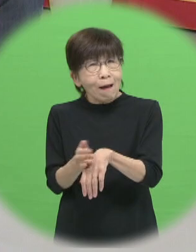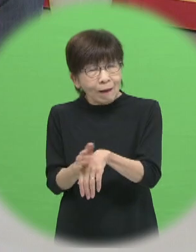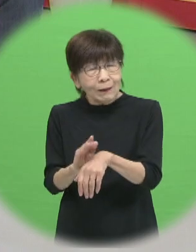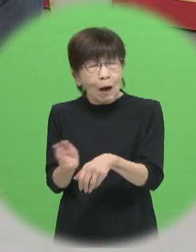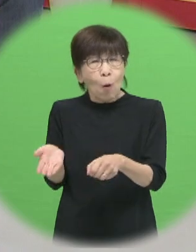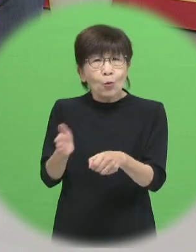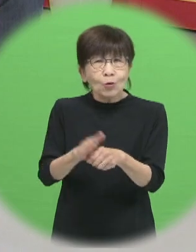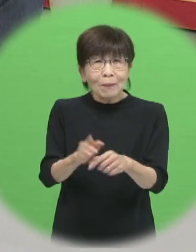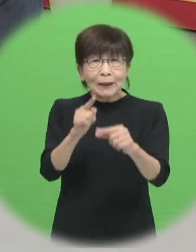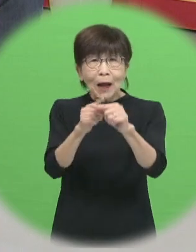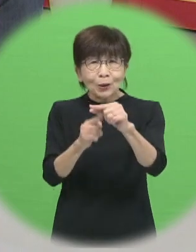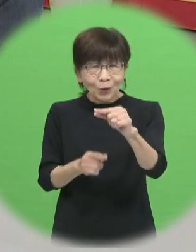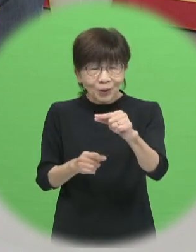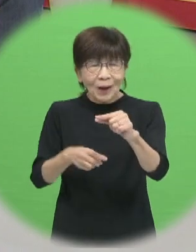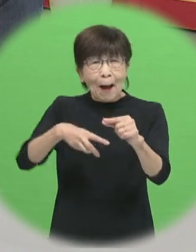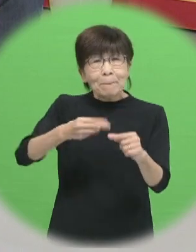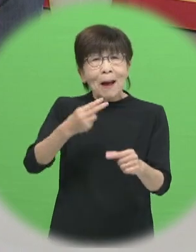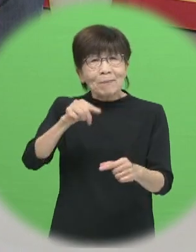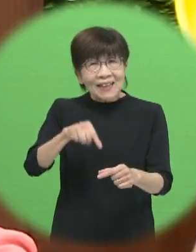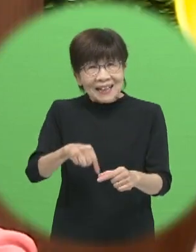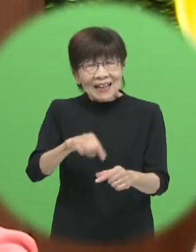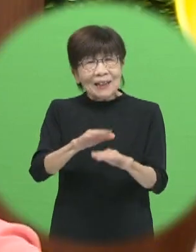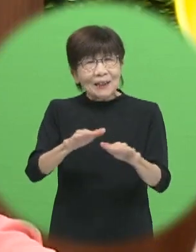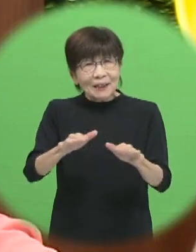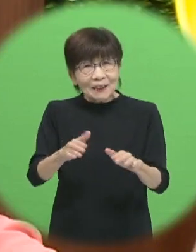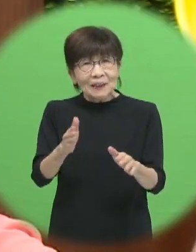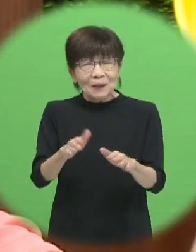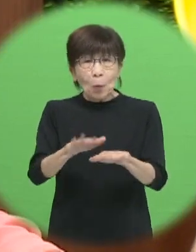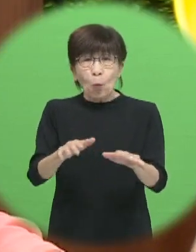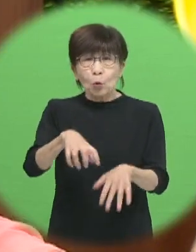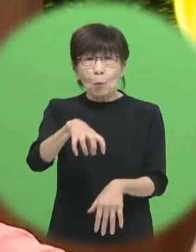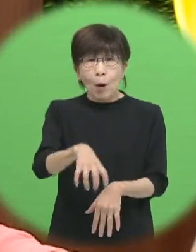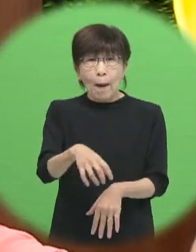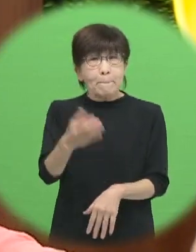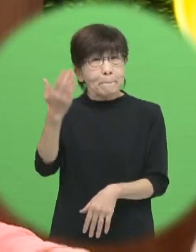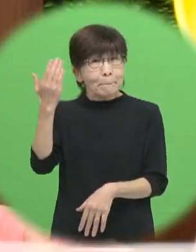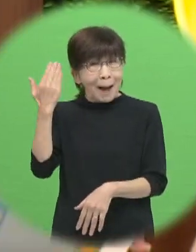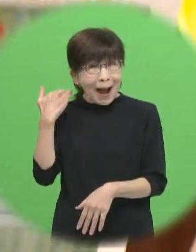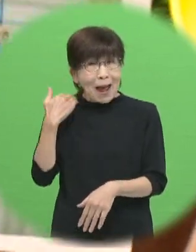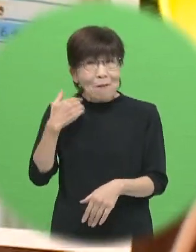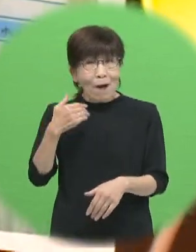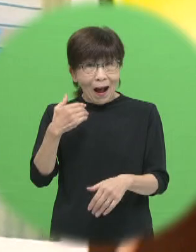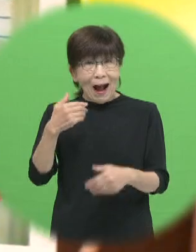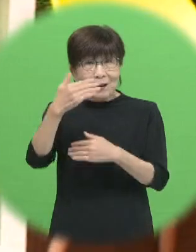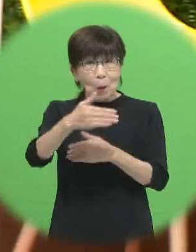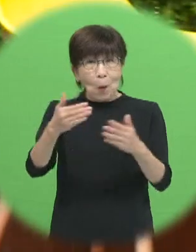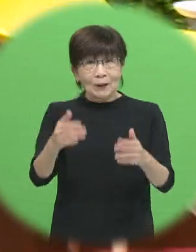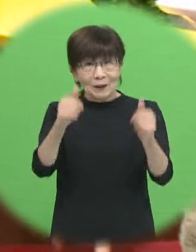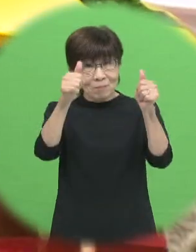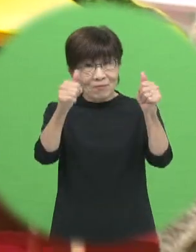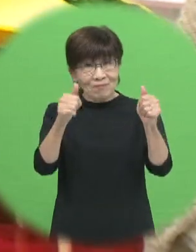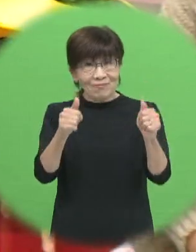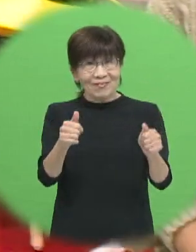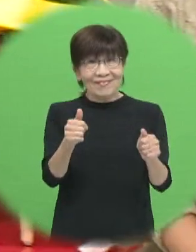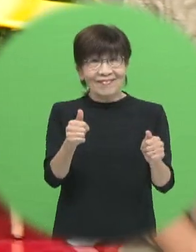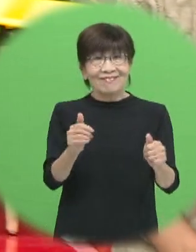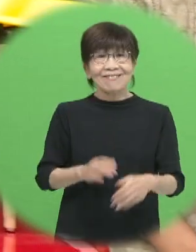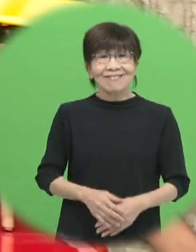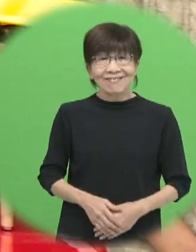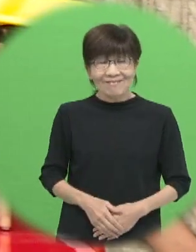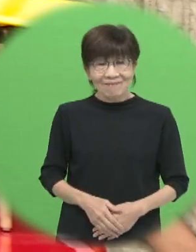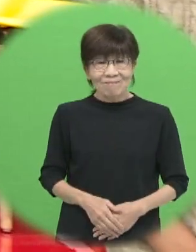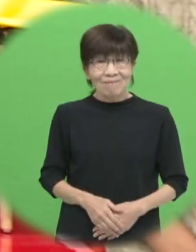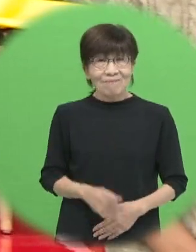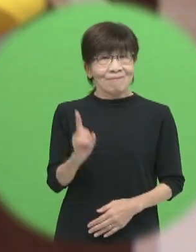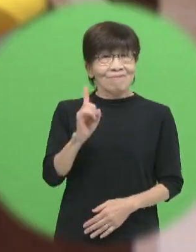ている中央市のマミーキッズ子ども園で、以前教室内にこういったものが掲示されていました、これ